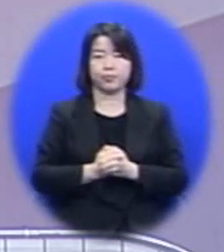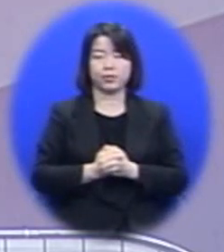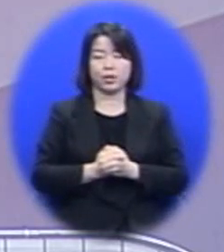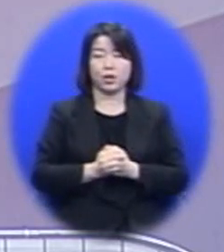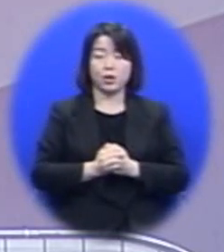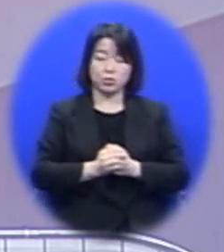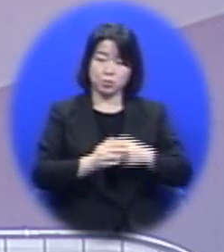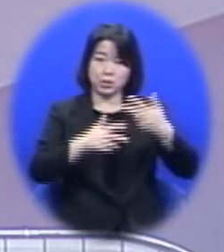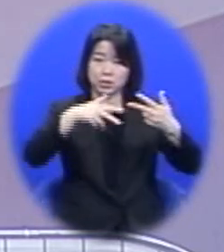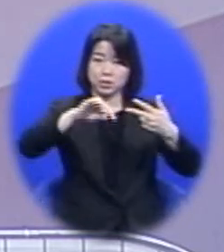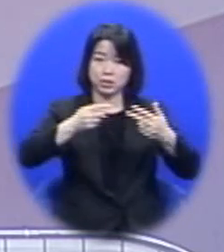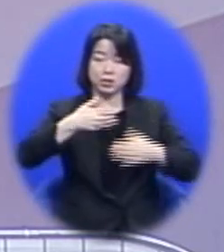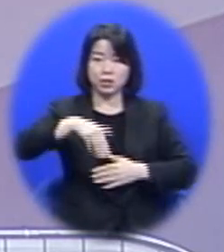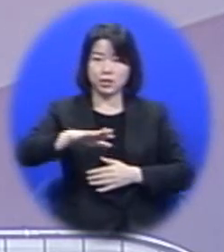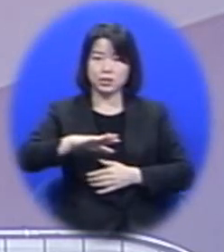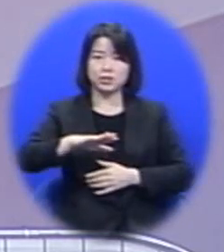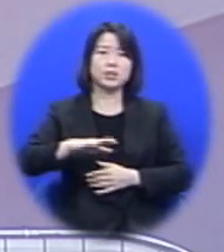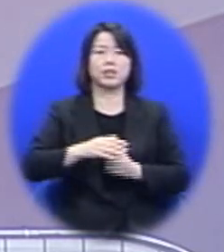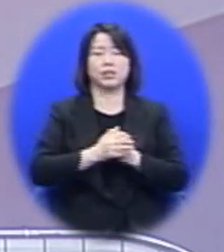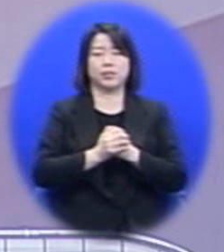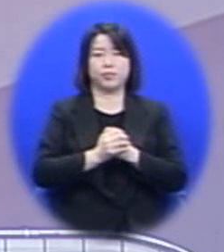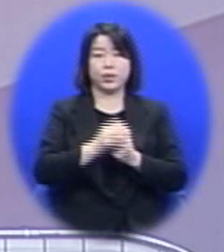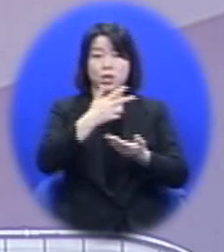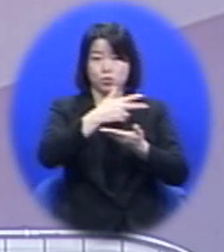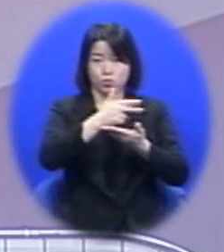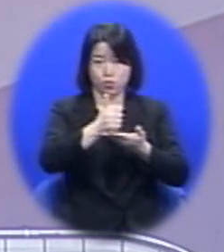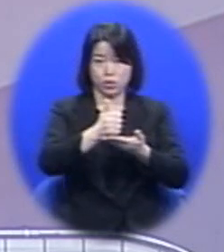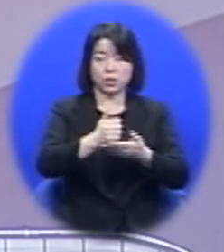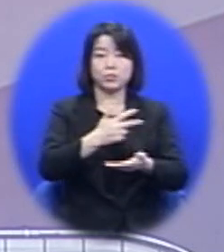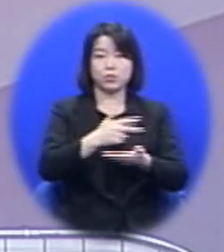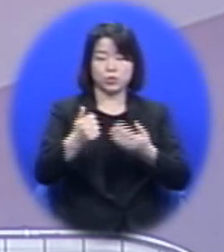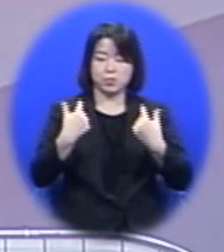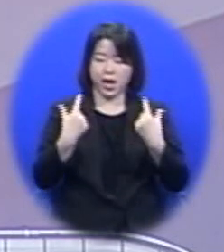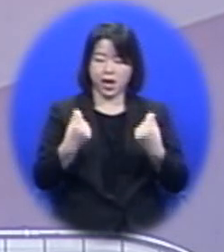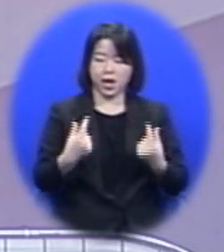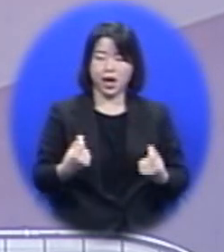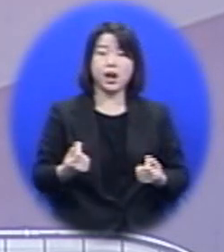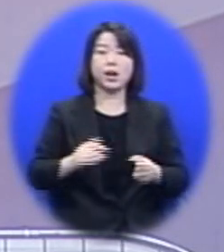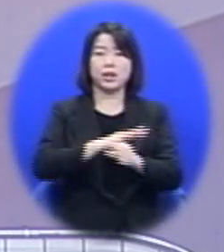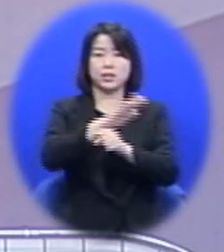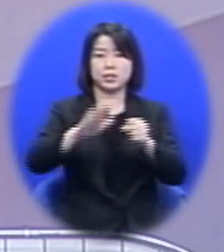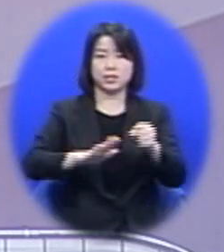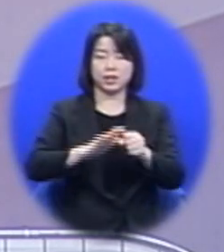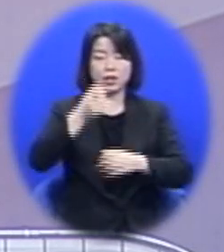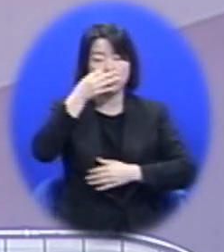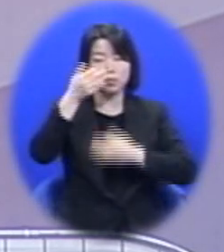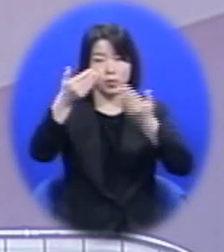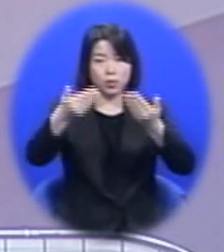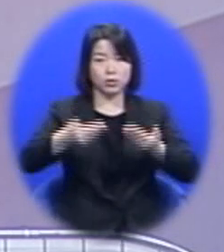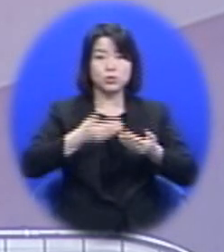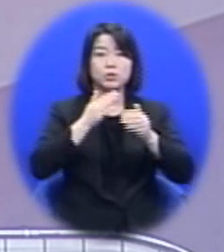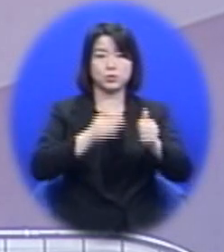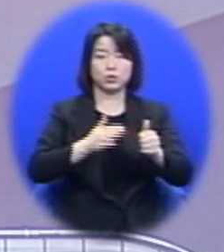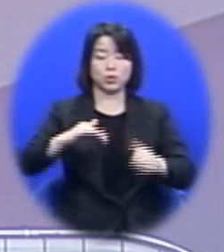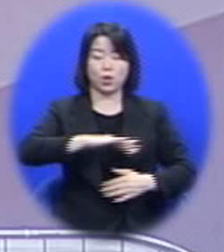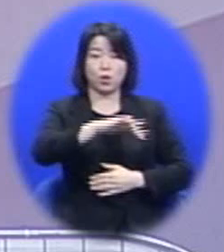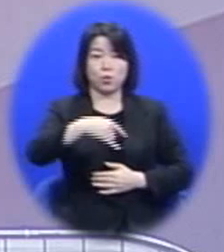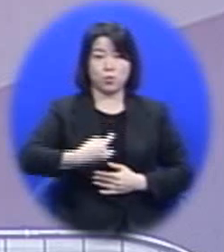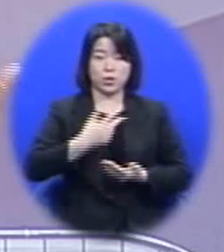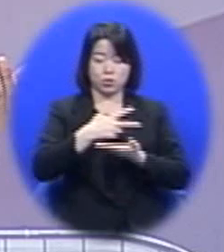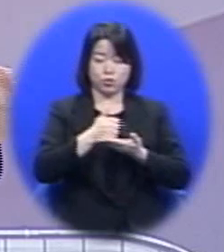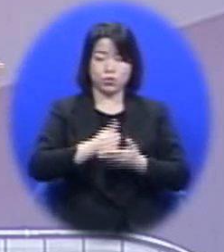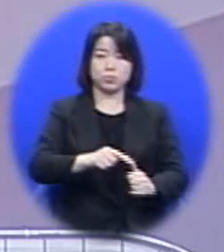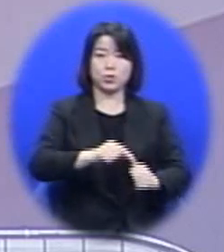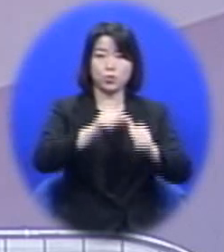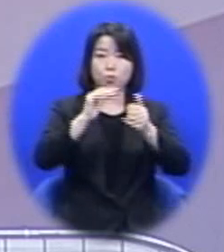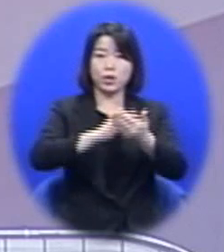구원해 달라고 하나님께 기도합니다. 주님, 주님의 한결같은 사랑을 보여 주십시오. 우리에게 주님의